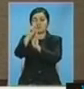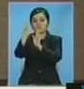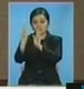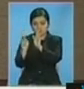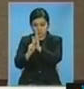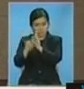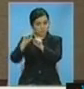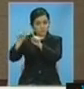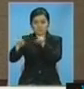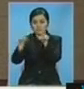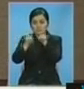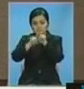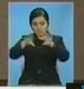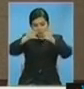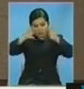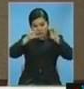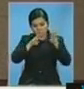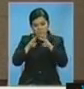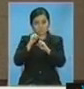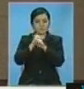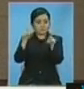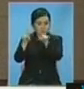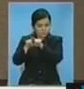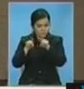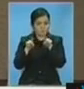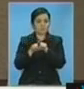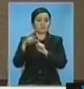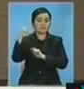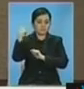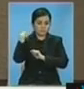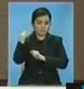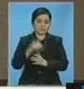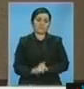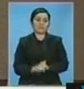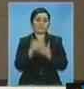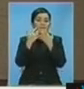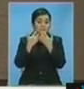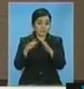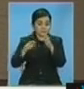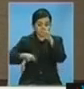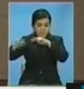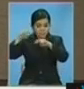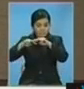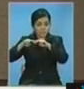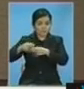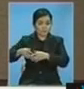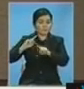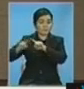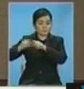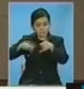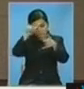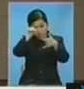างเช่นทุกๆรัฐบาลทำกันมาในขั้นตอนนี้เหมือนทุกท่านค่ะก็กลับเรียนว่าหลังจากผลการตรวจสอบก็ไม่พ